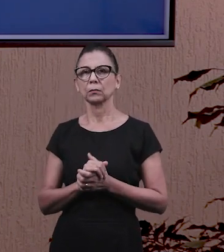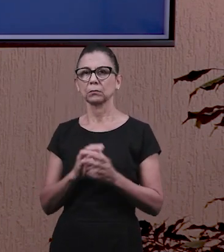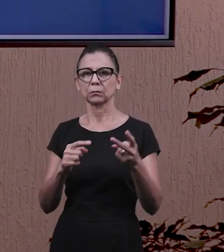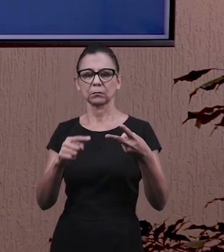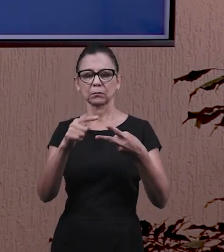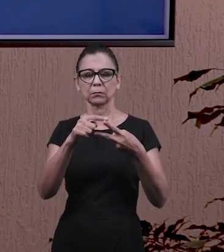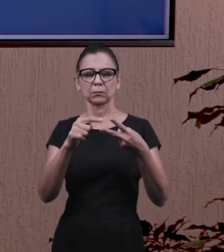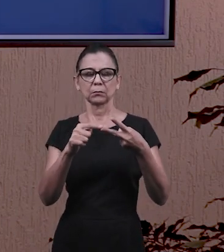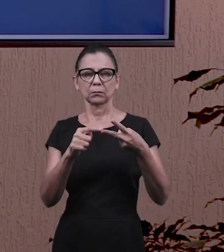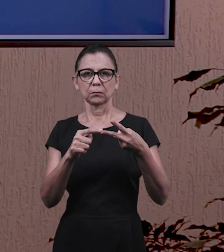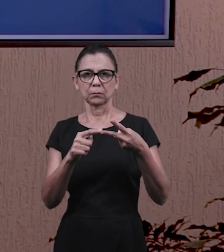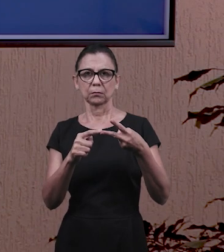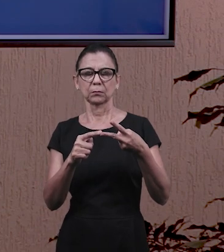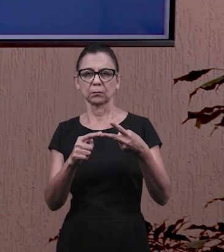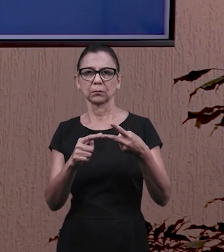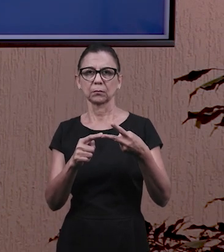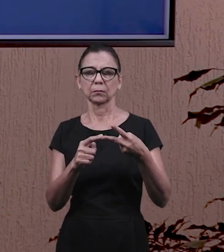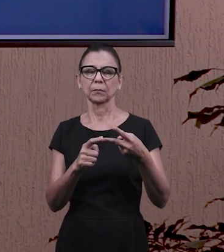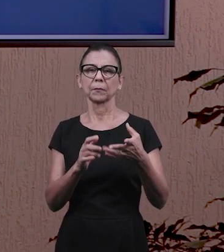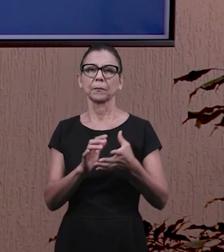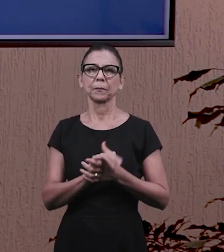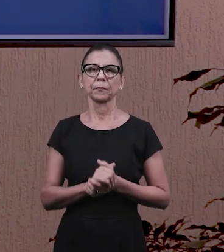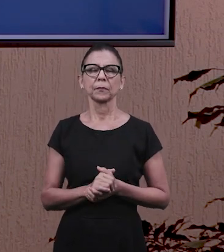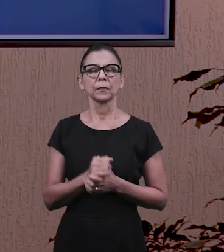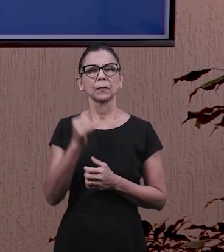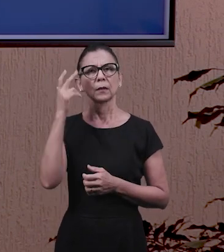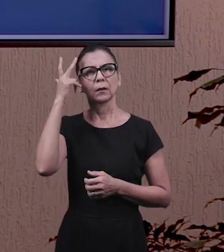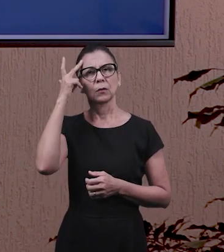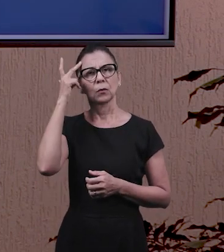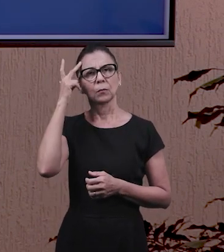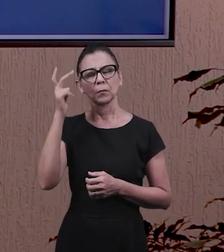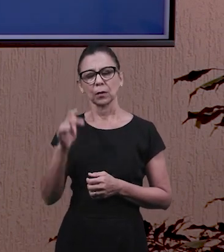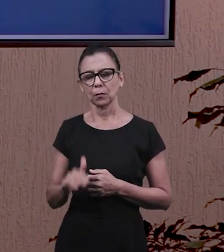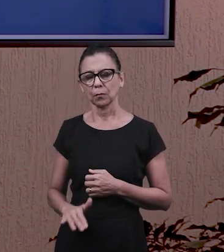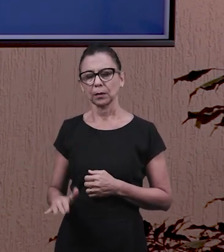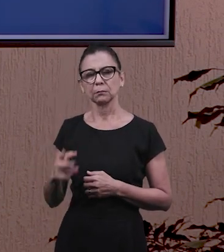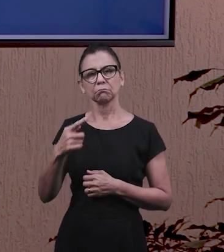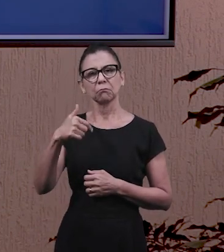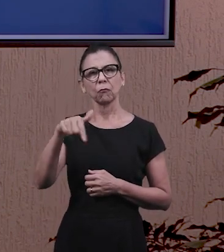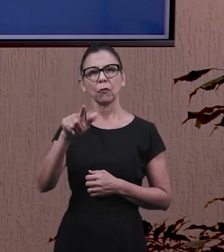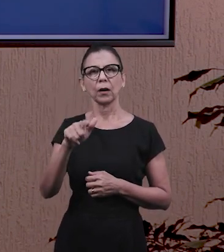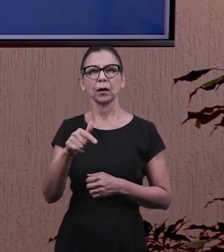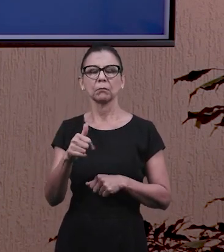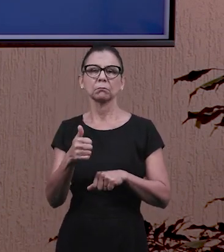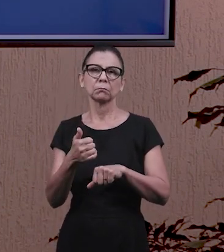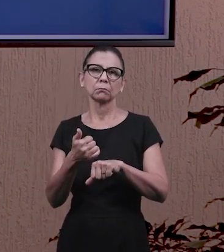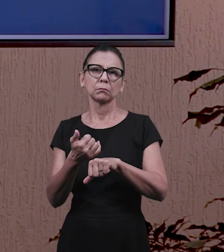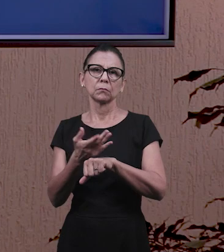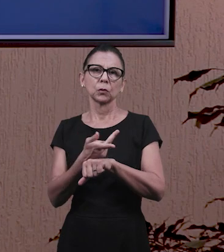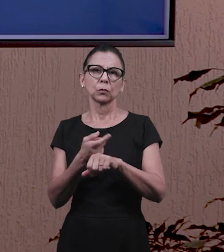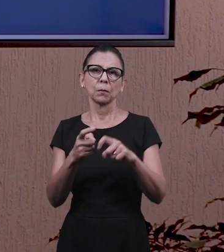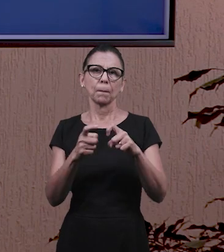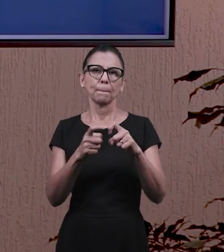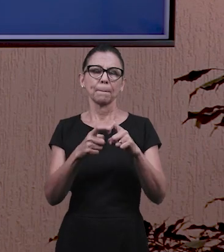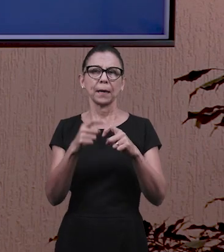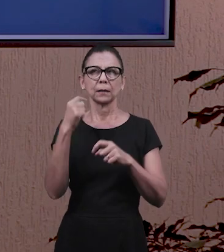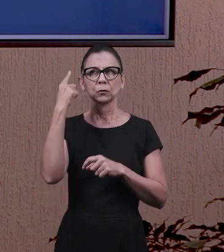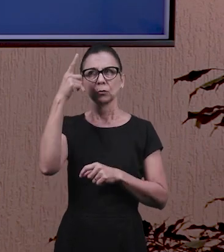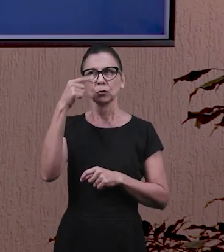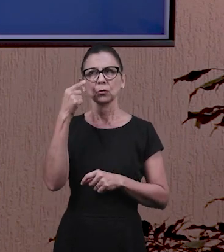entre acuité et processement. Il est commun l'enfant ou adulte aller